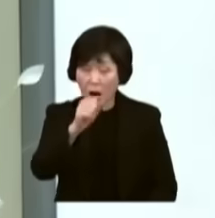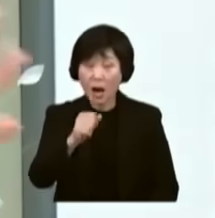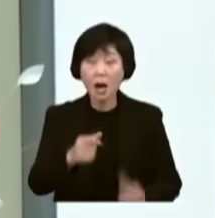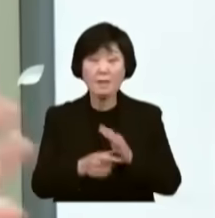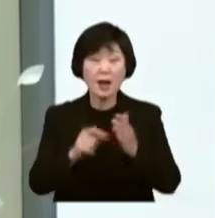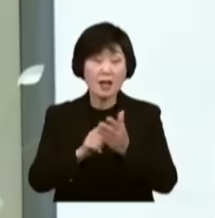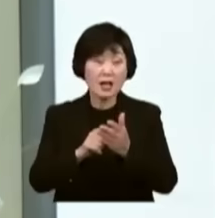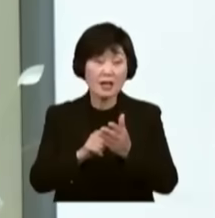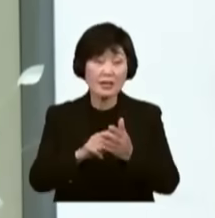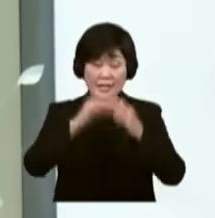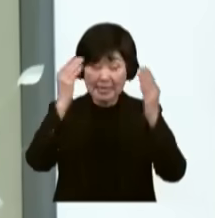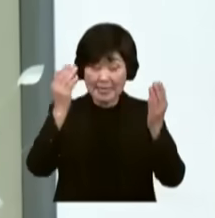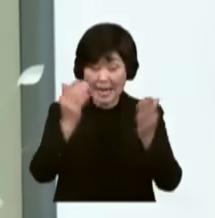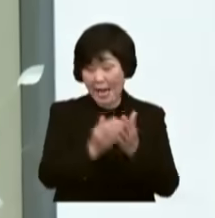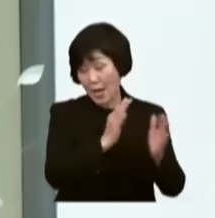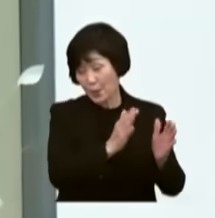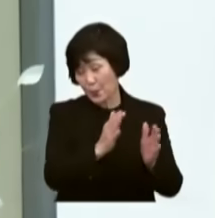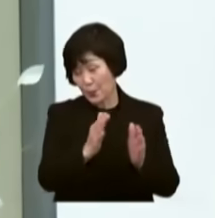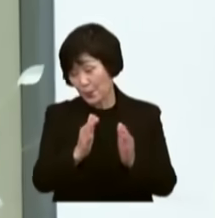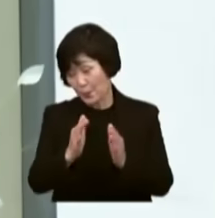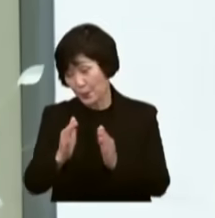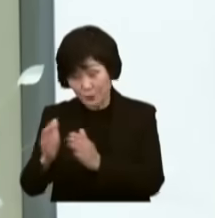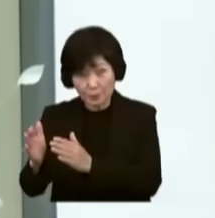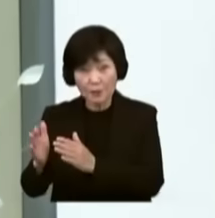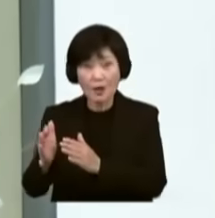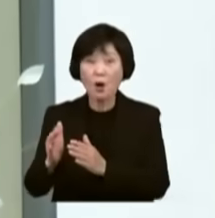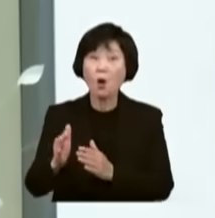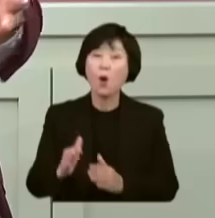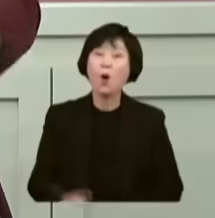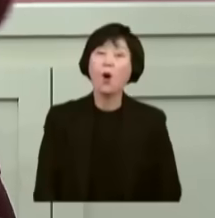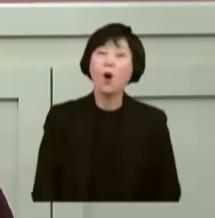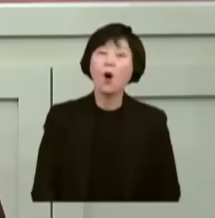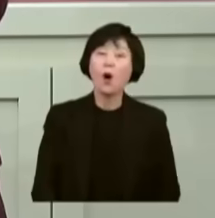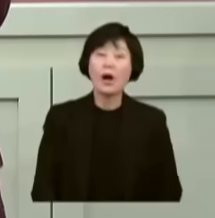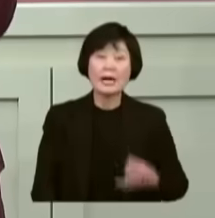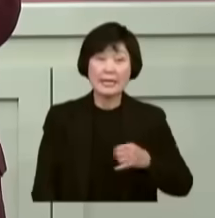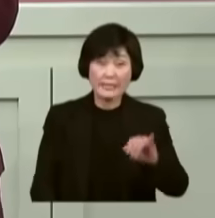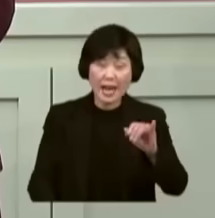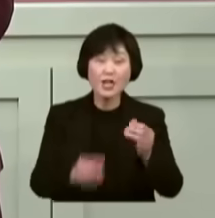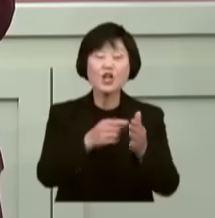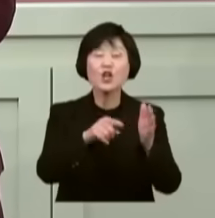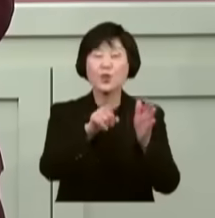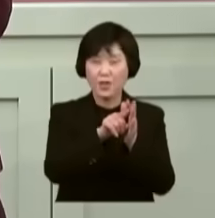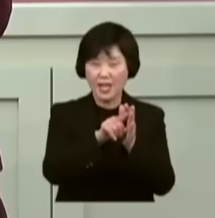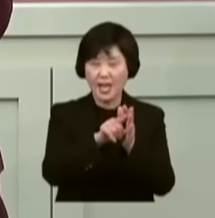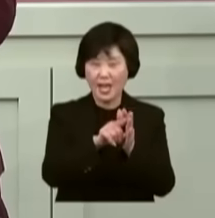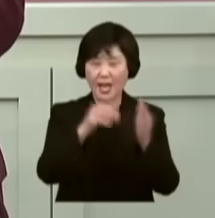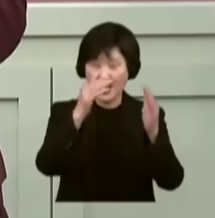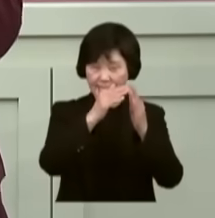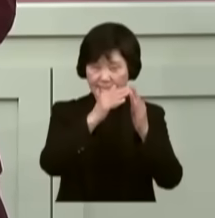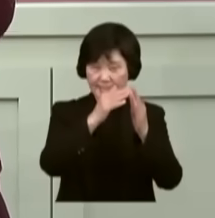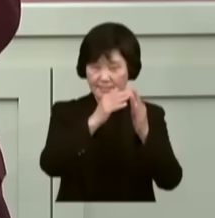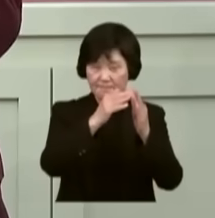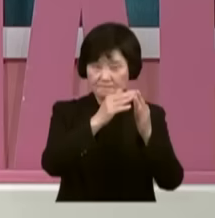다 그러니까 정말 아빠가 다 한 거야. 네, 아빠가 인테리어를 얘 위주로 해. 그렇지, 그렇지. 위주로. 뭐 내 위주로 하는 게 아니라